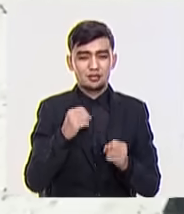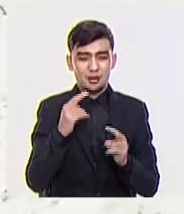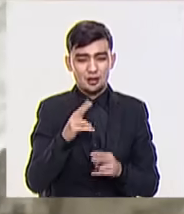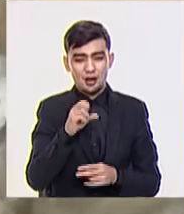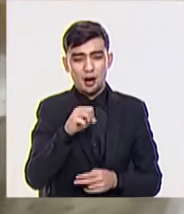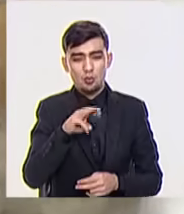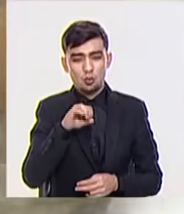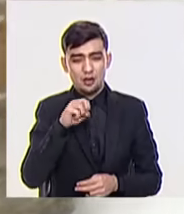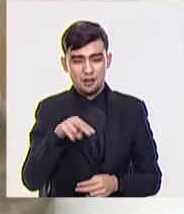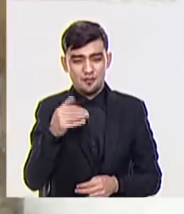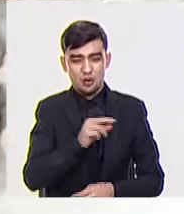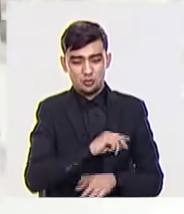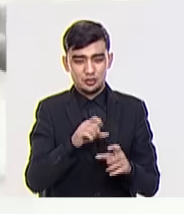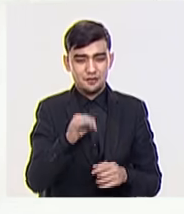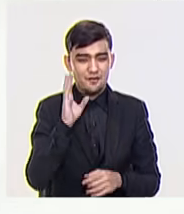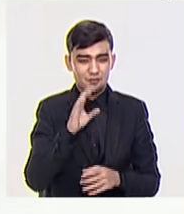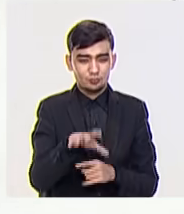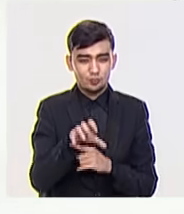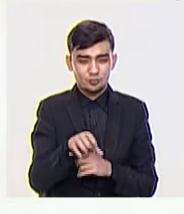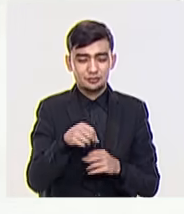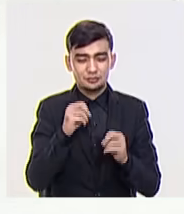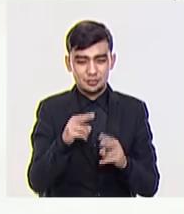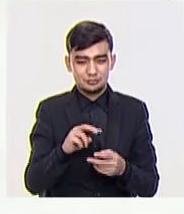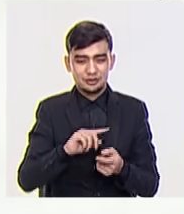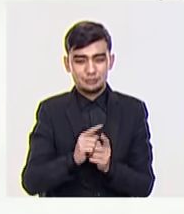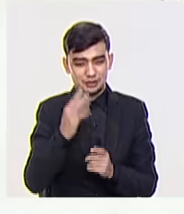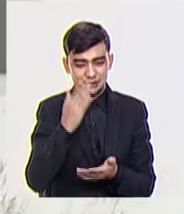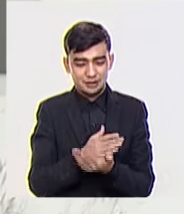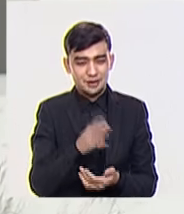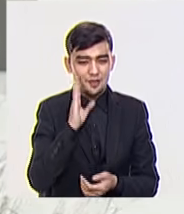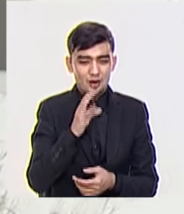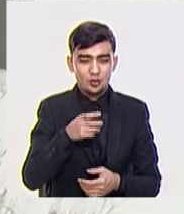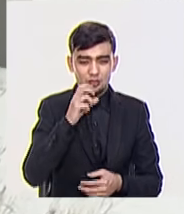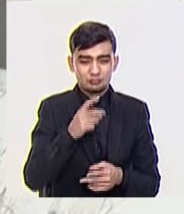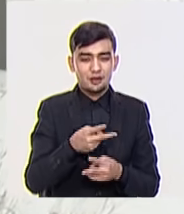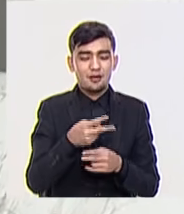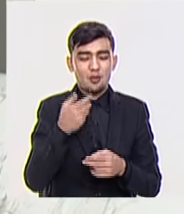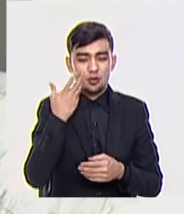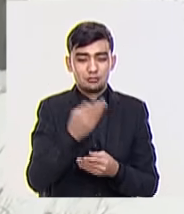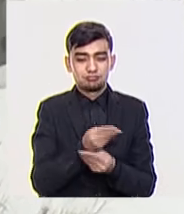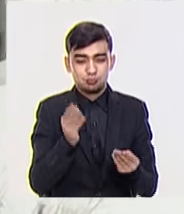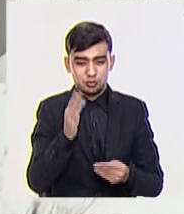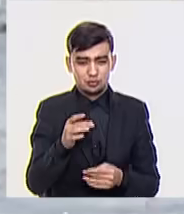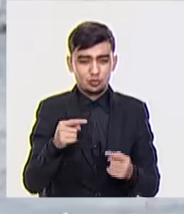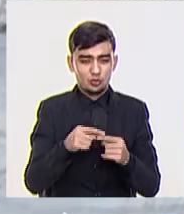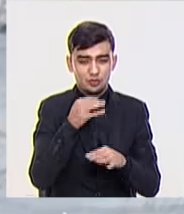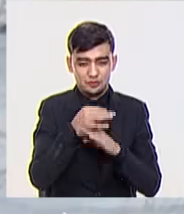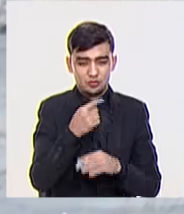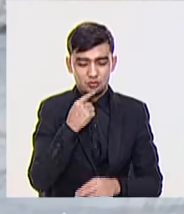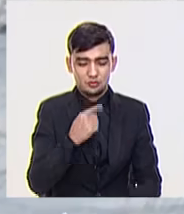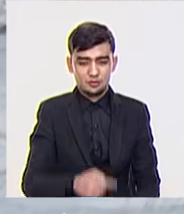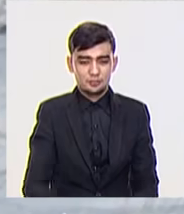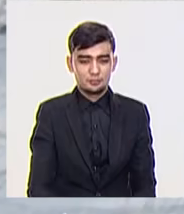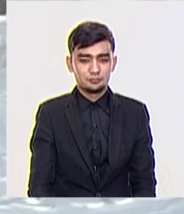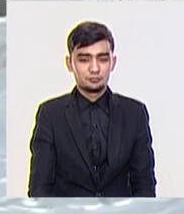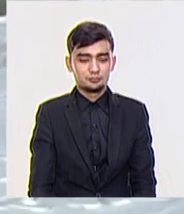жұмысшылар ауыл сыртындағы су сорғыш құрылғыны ауыстыруға кірісті. Алайда ауыз судың қашан берілетінін дөп басып айту қиын, дейді олар. Ерболат